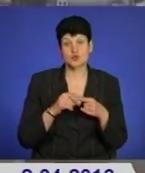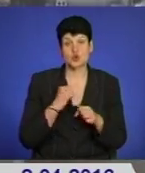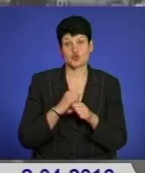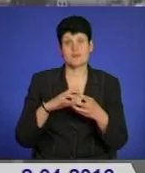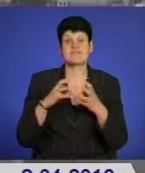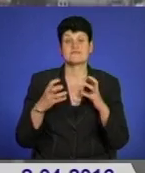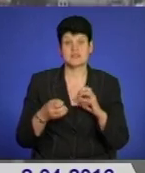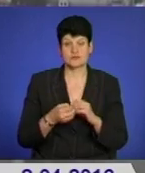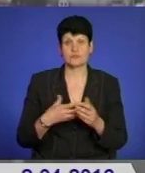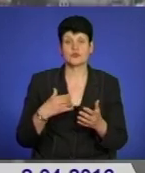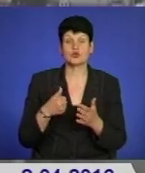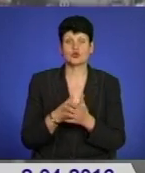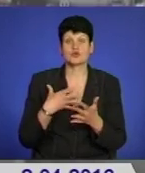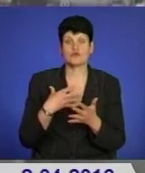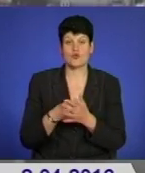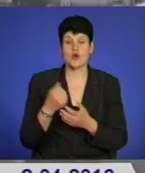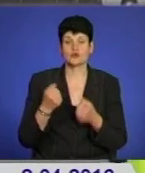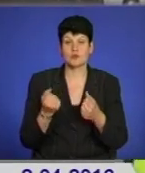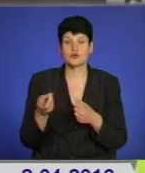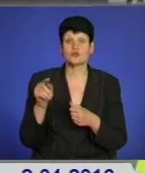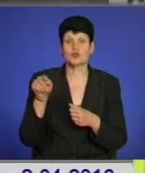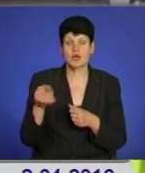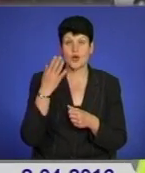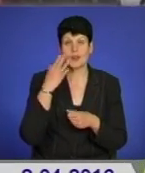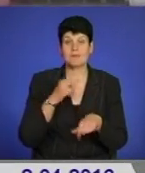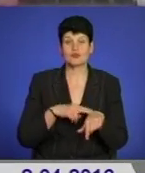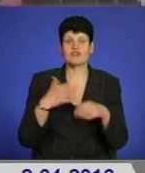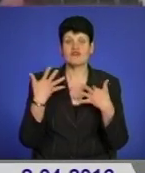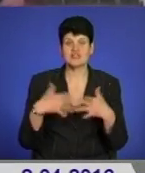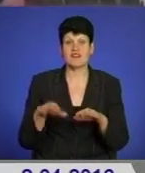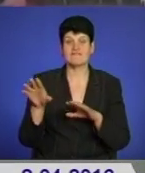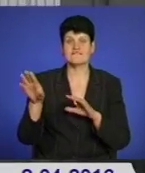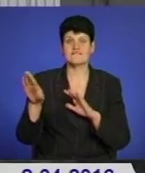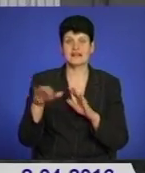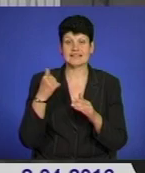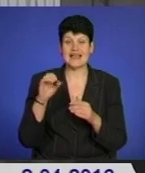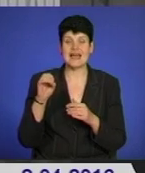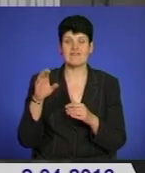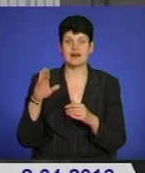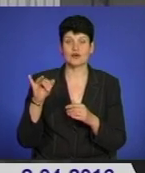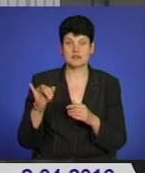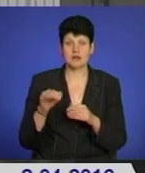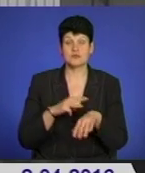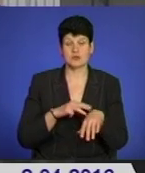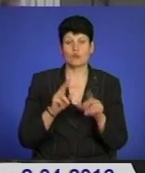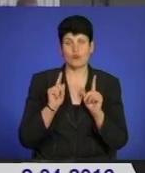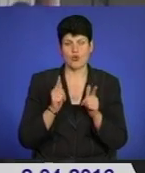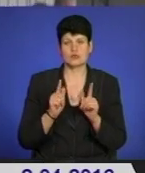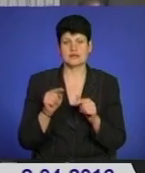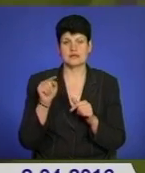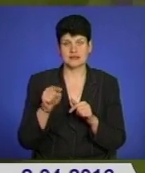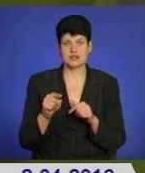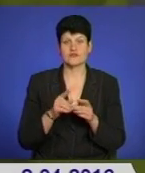висновки. До власного авто водій повернувся саме тоді, коли патрульні вже викликали евакуатор. Проте правоохоронці погодилися на те, що